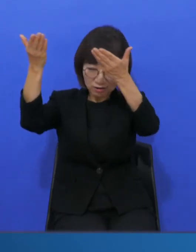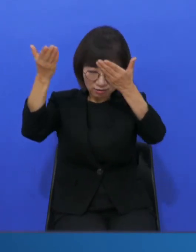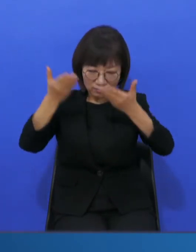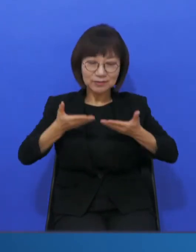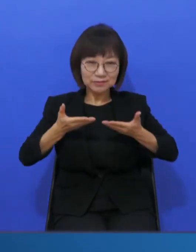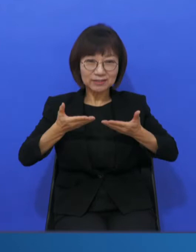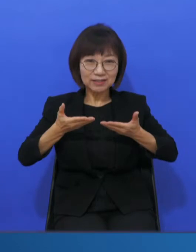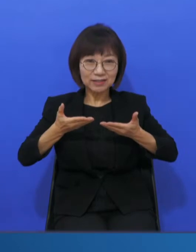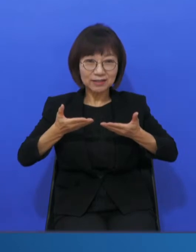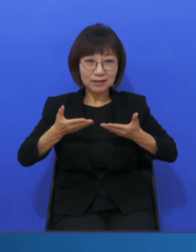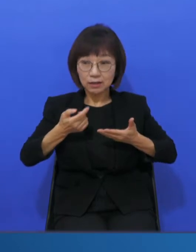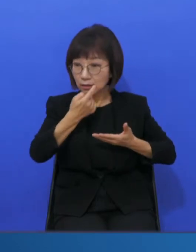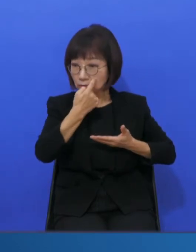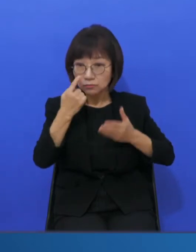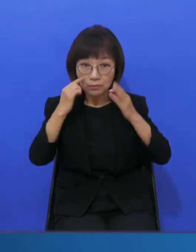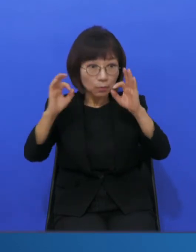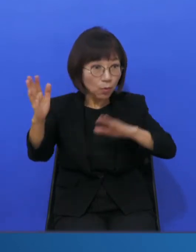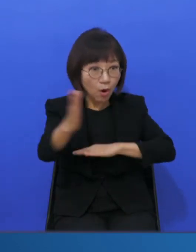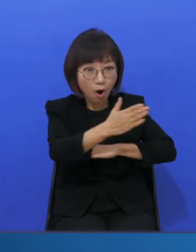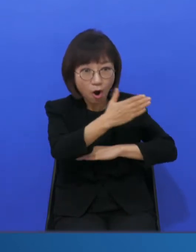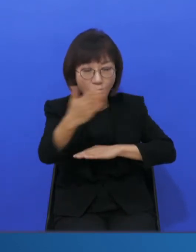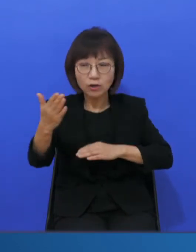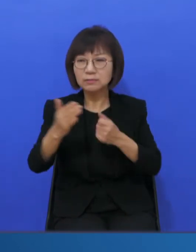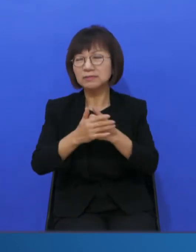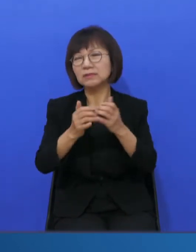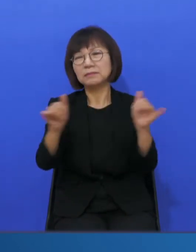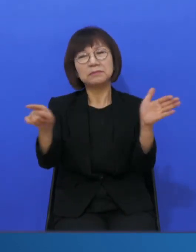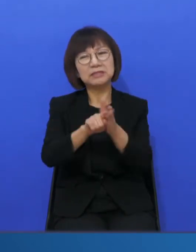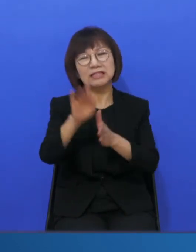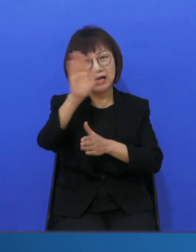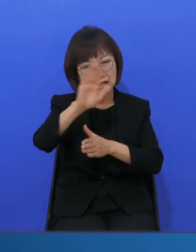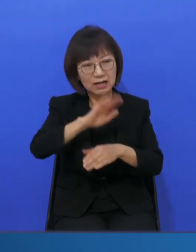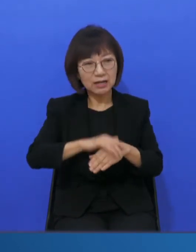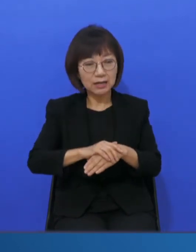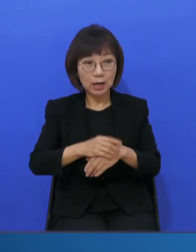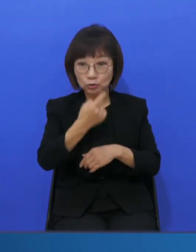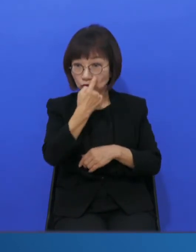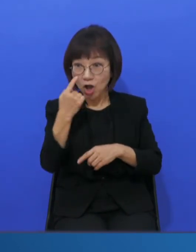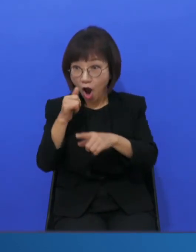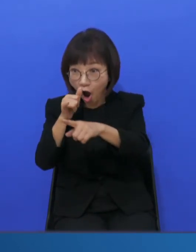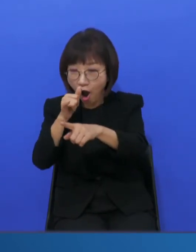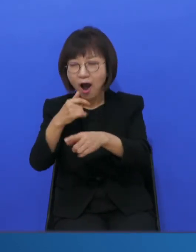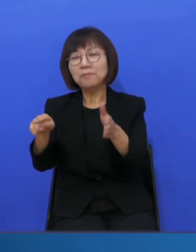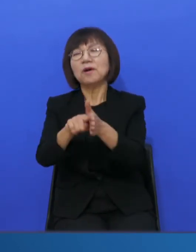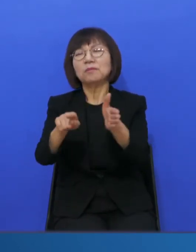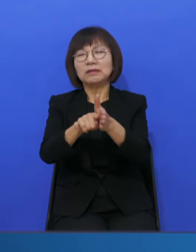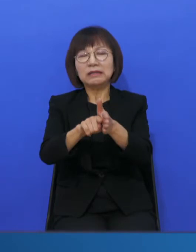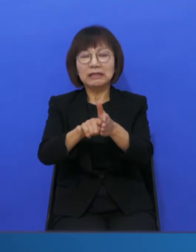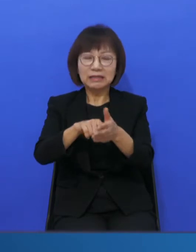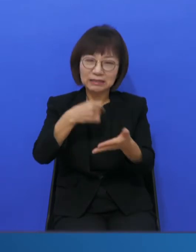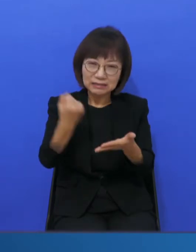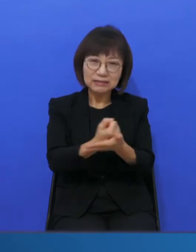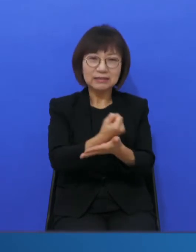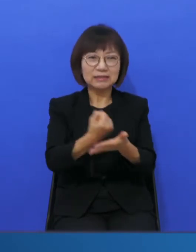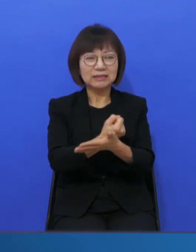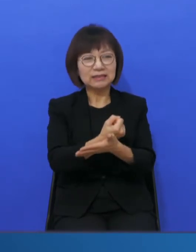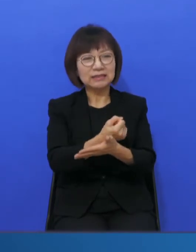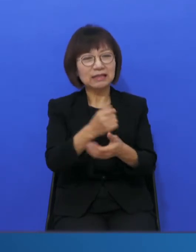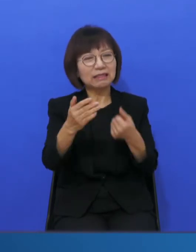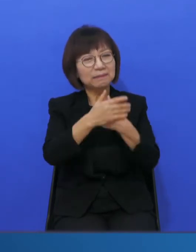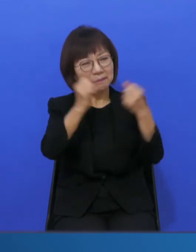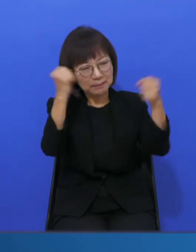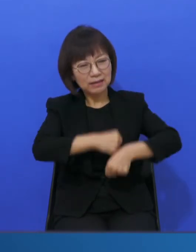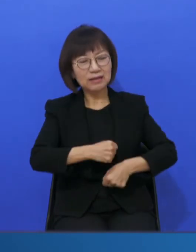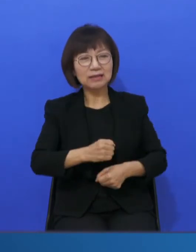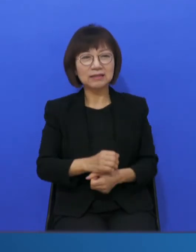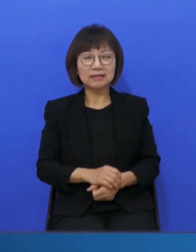눈에 안 throne. 보이잖아요. But we can't see it. 이 사람들 안 믿는 거예요, And 그거를. so people, they 내 can't 눈에 believe 보이는 in 것만 it 믿지. because they only believe in the things that they see. 그래 망하는 거예요.